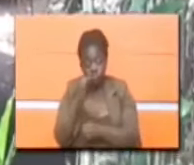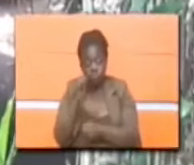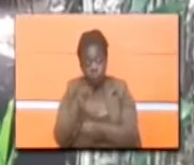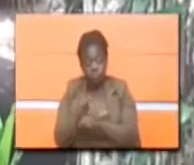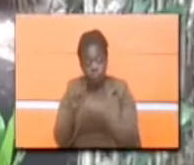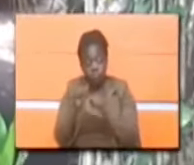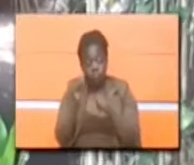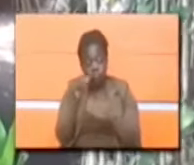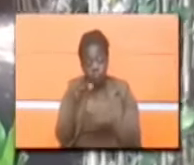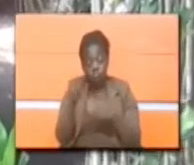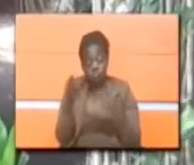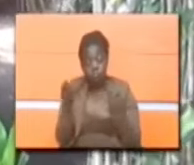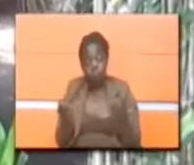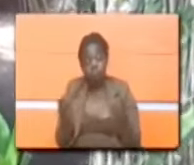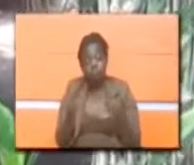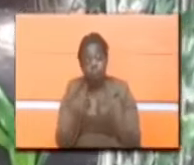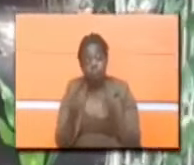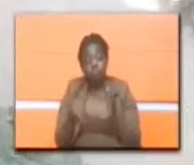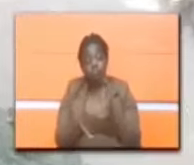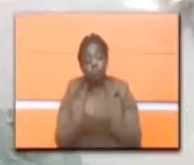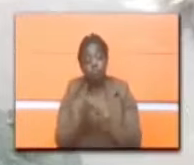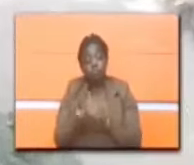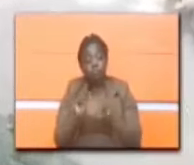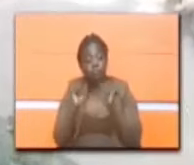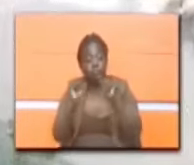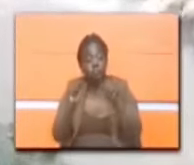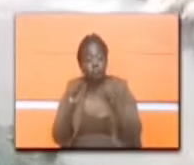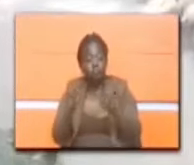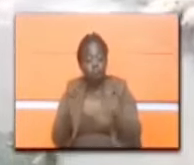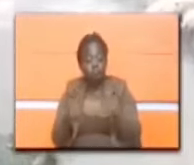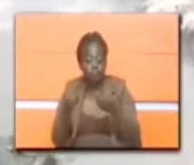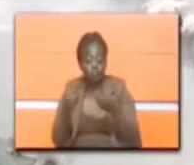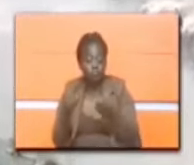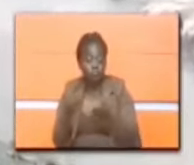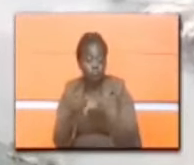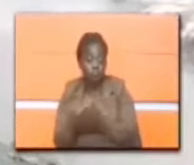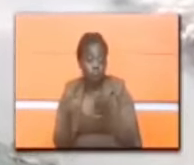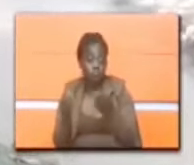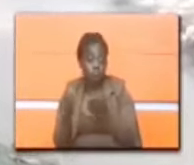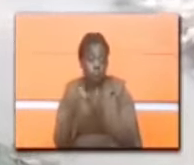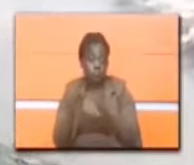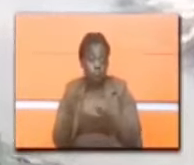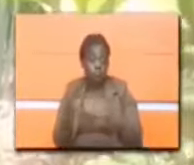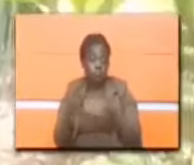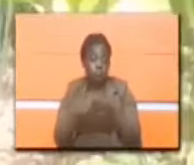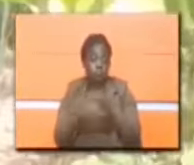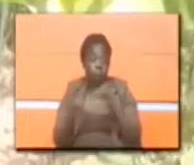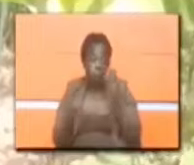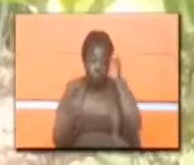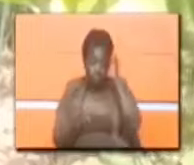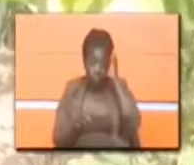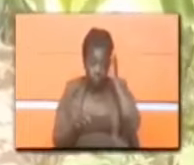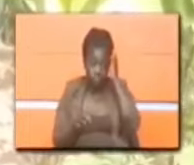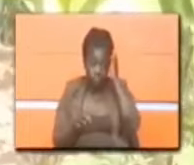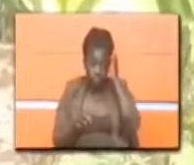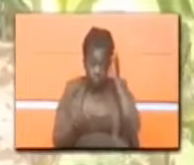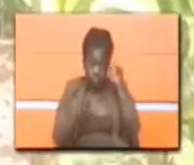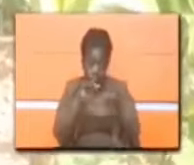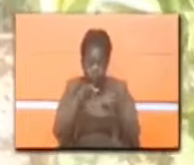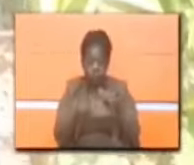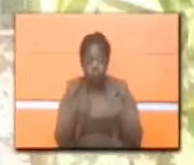bakolagana n'omutaka waabwe okwanguwa bamubanja essente ze bamuwa kubanga ettaka lino teritundibwa. Iika